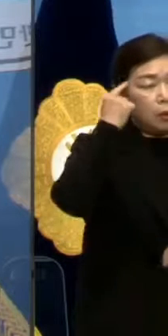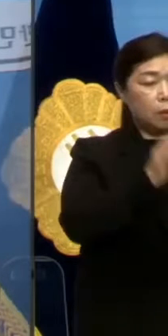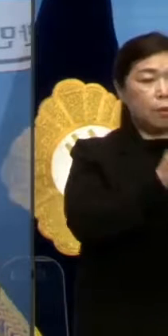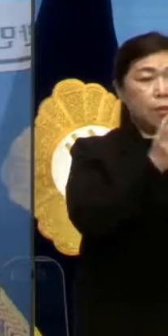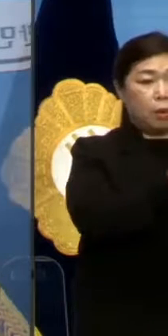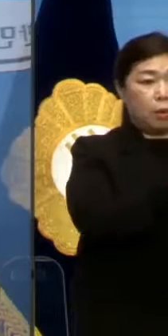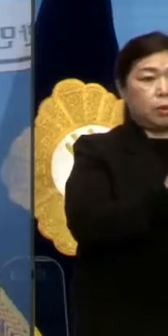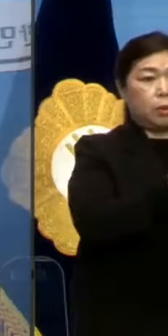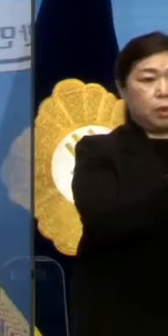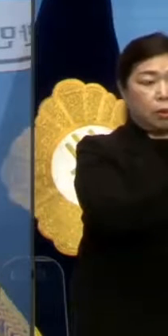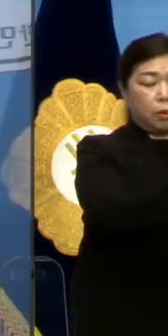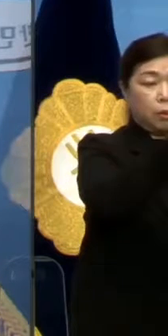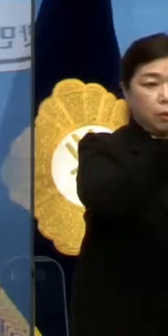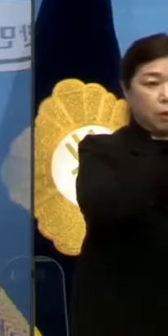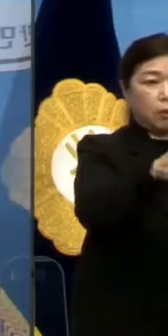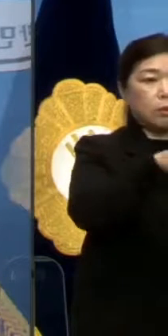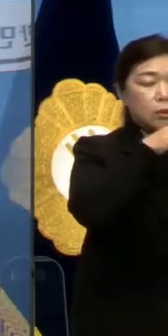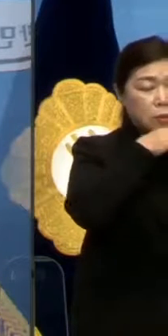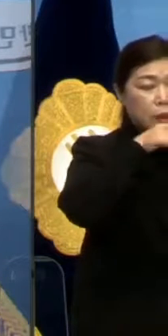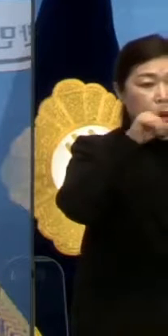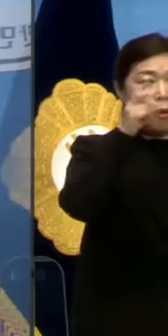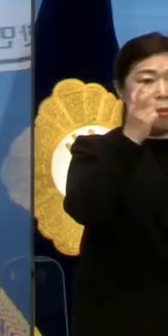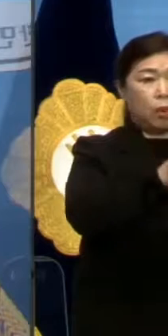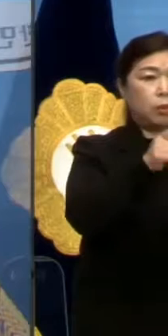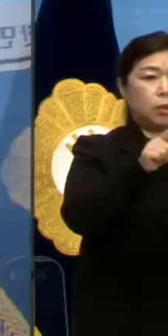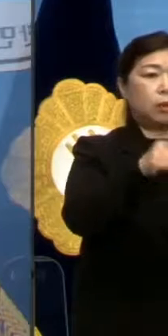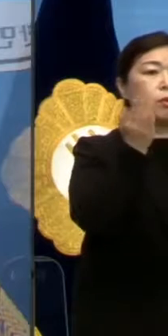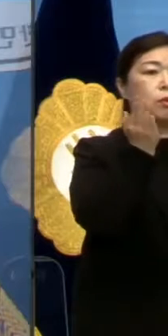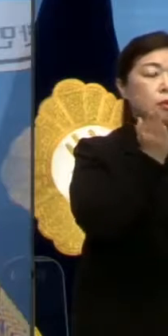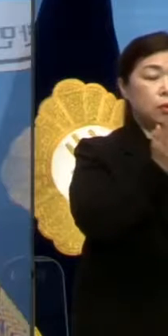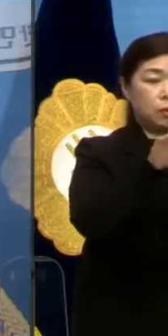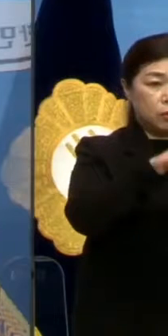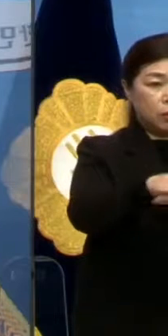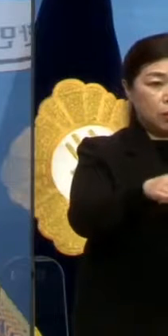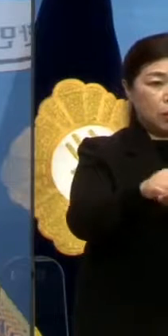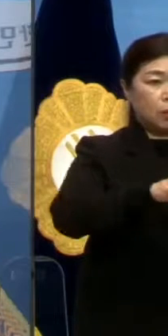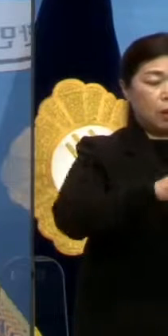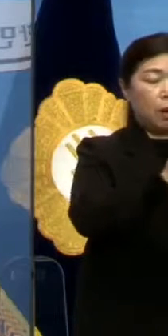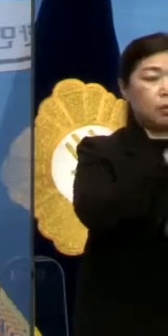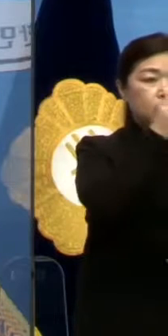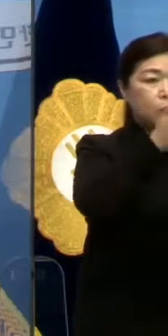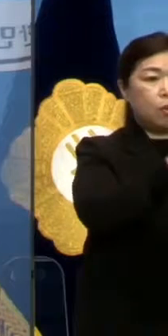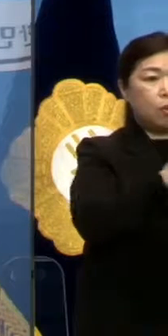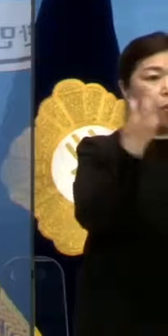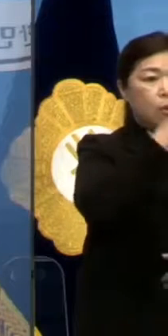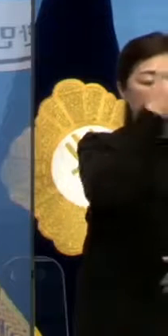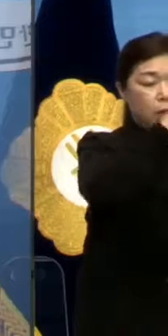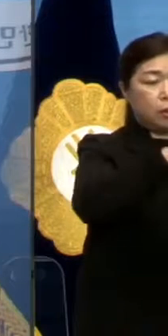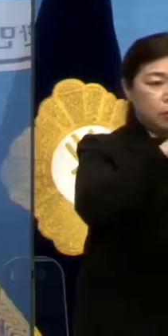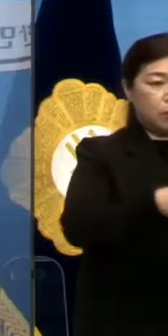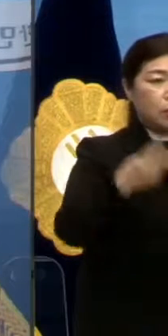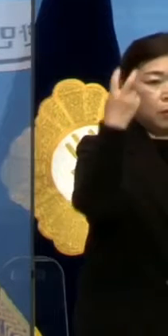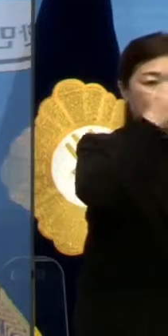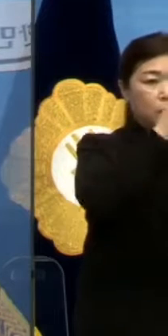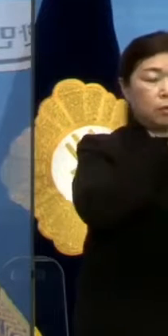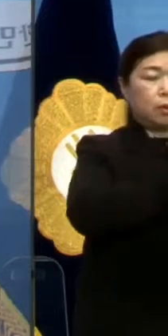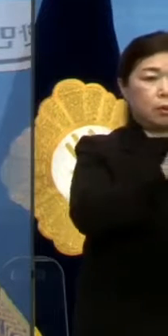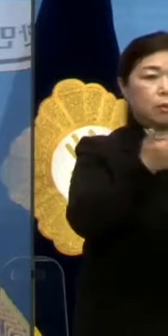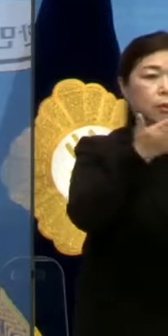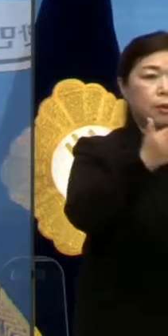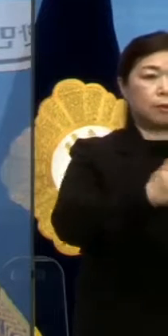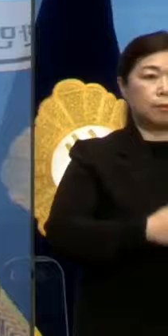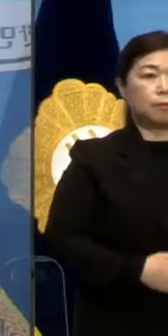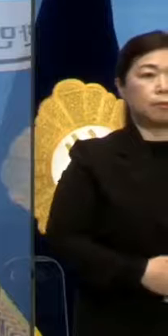아닌 실질적 법치주의가 정착될 수 있도록 검찰에서는 철저히 수사해 주기를